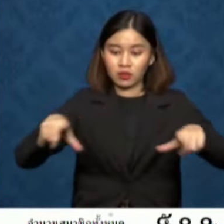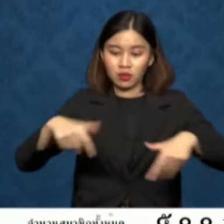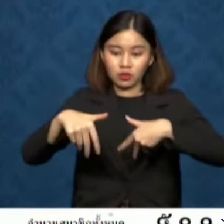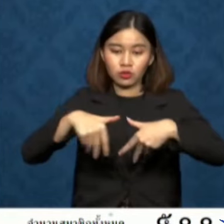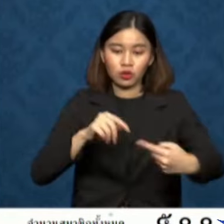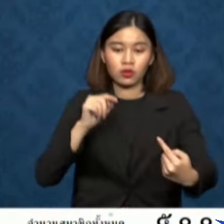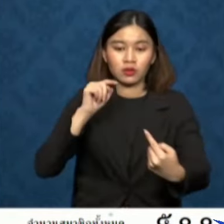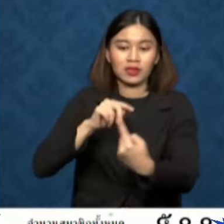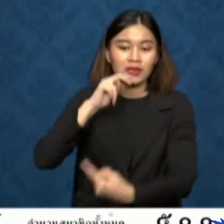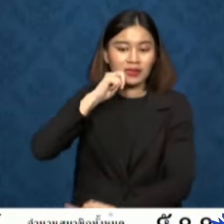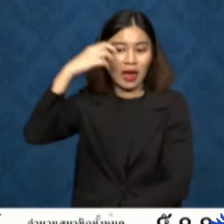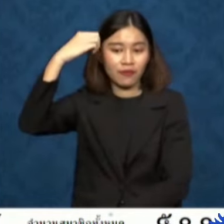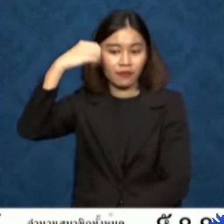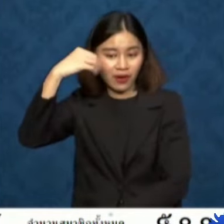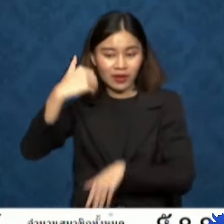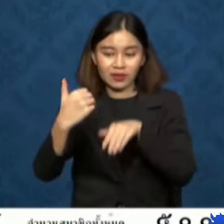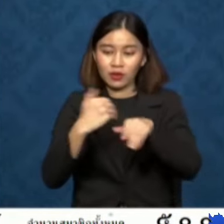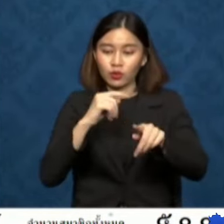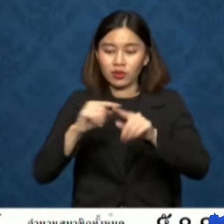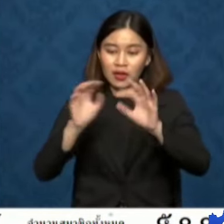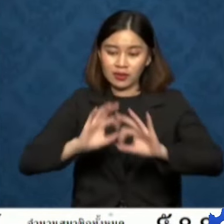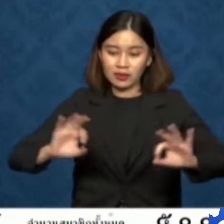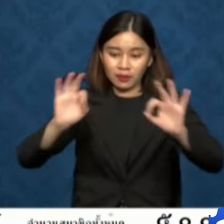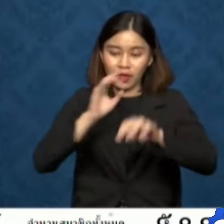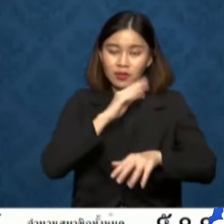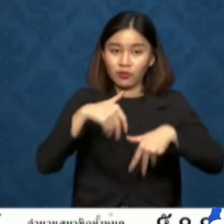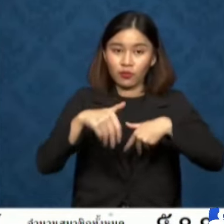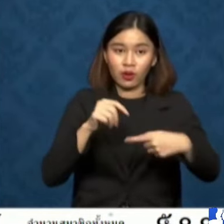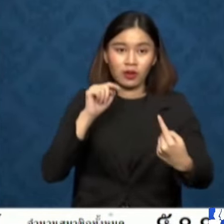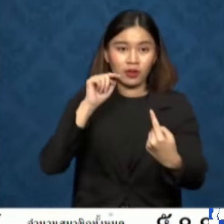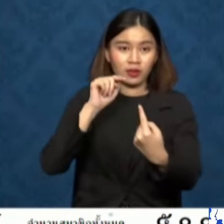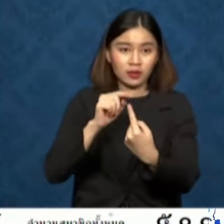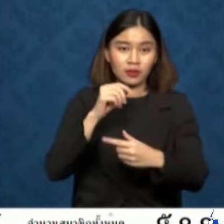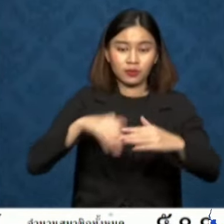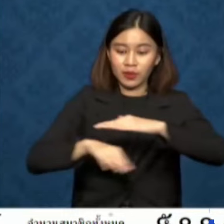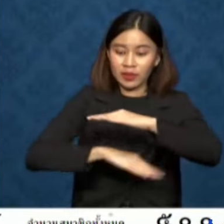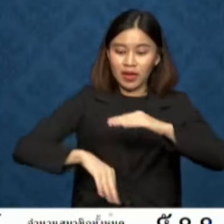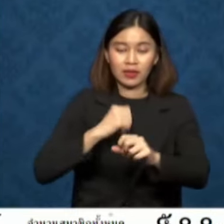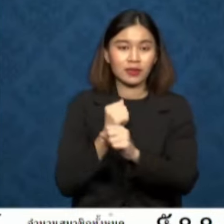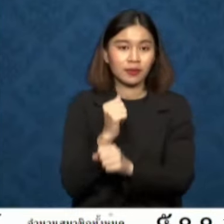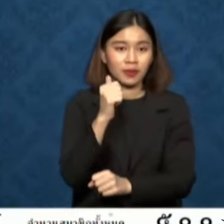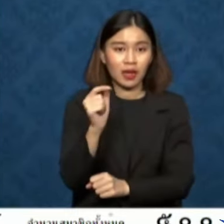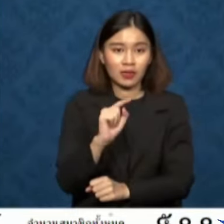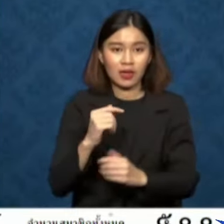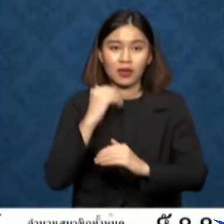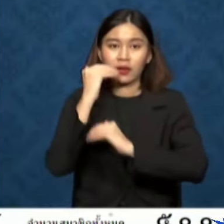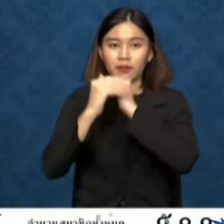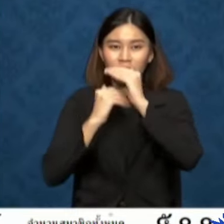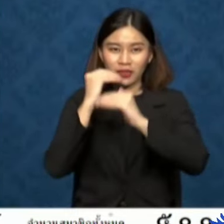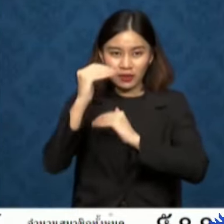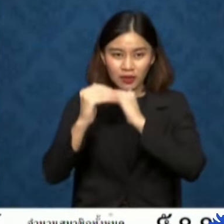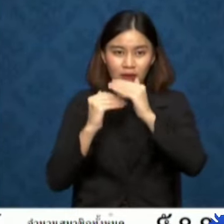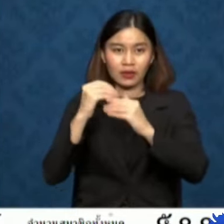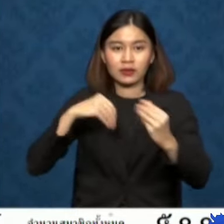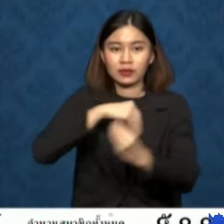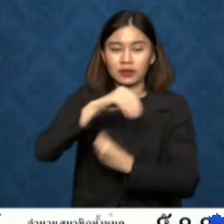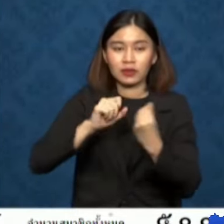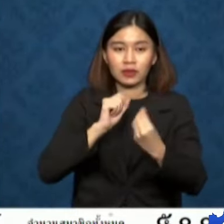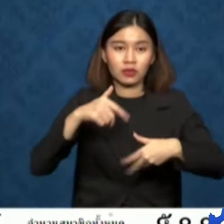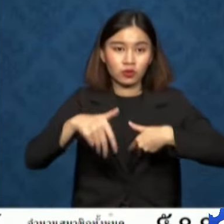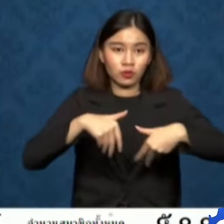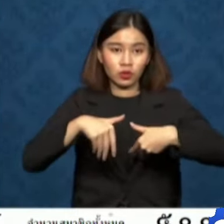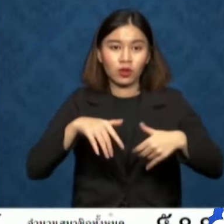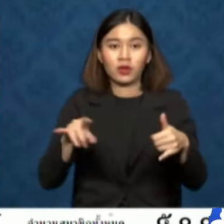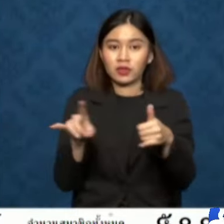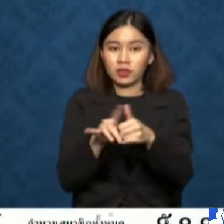สาธารณูปโภคที่จำเป็นและเมื่อชุมชนเข้าถึงสาธารณูปโภคความเจริญการพัฒนาเศรษฐกิจชุมชนและ